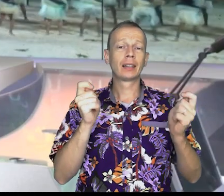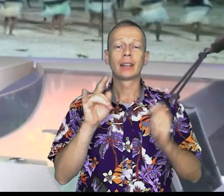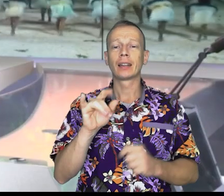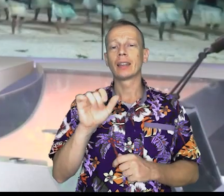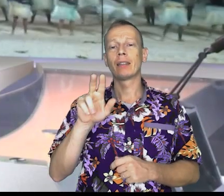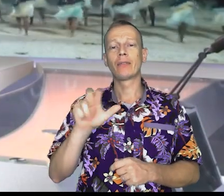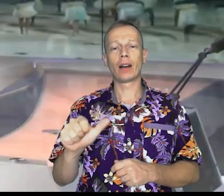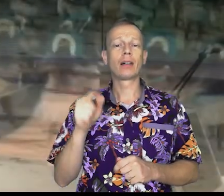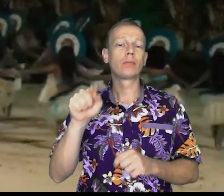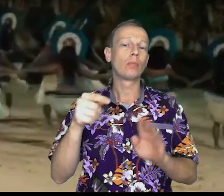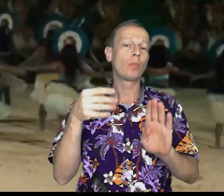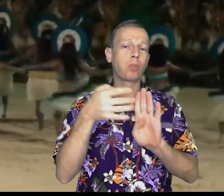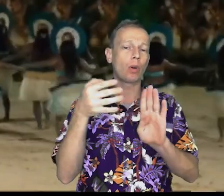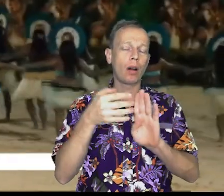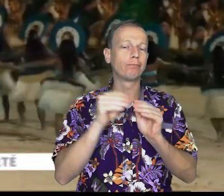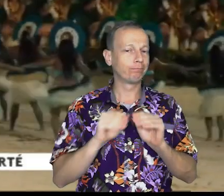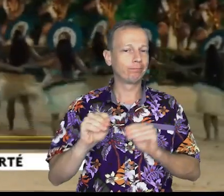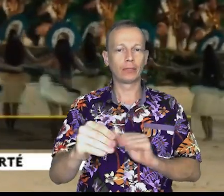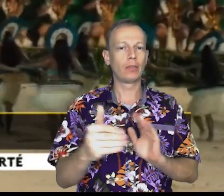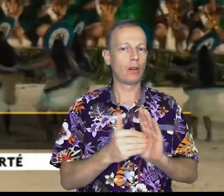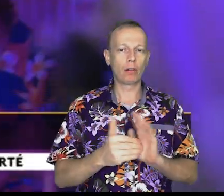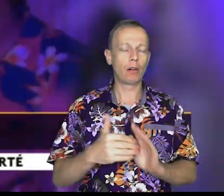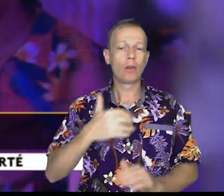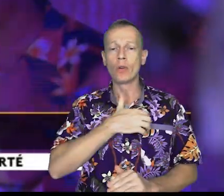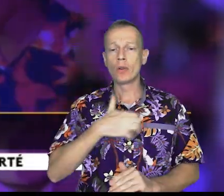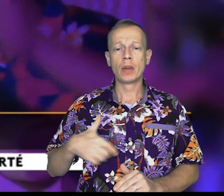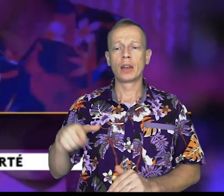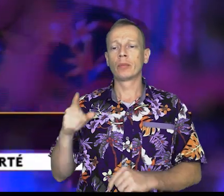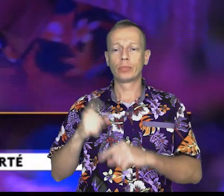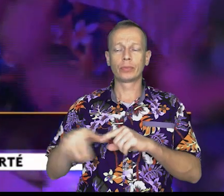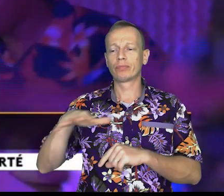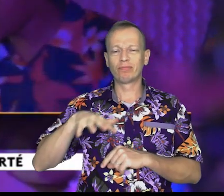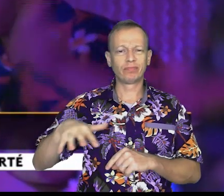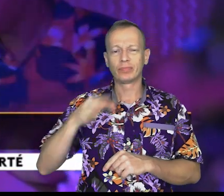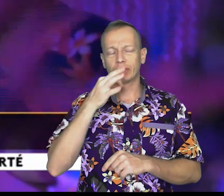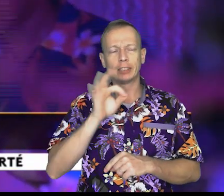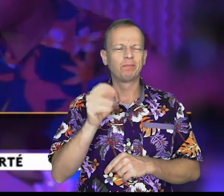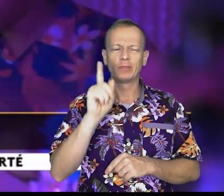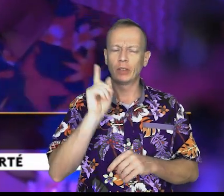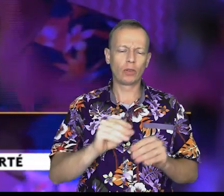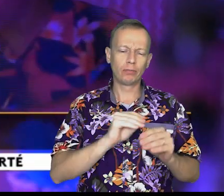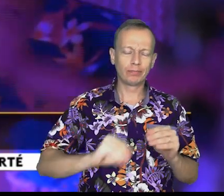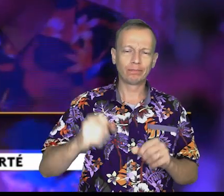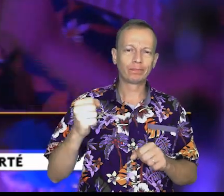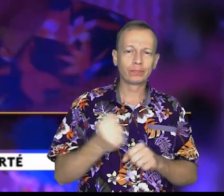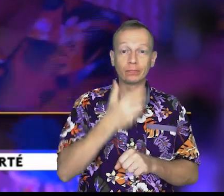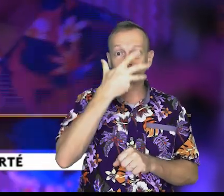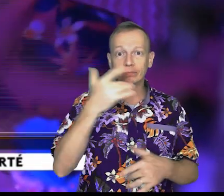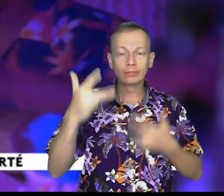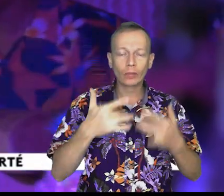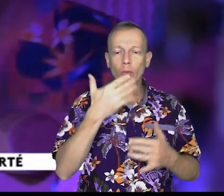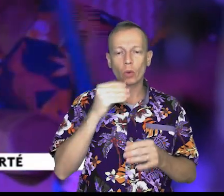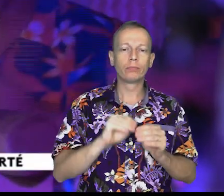nouveau reporté, le maire et le comité Riva de Bourbora ont à l'unanimité reporté cette belle manifestation à l'année